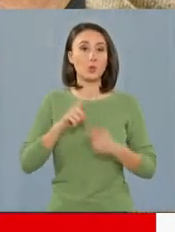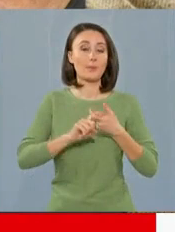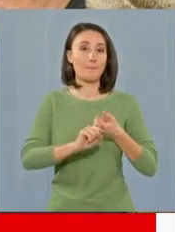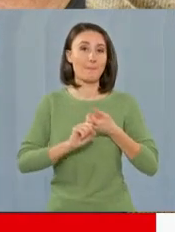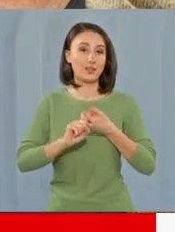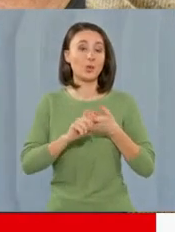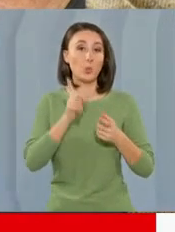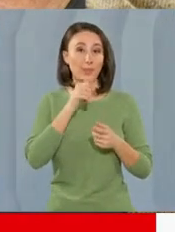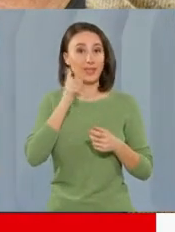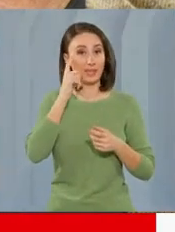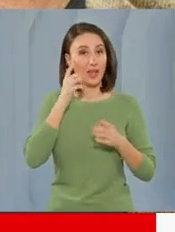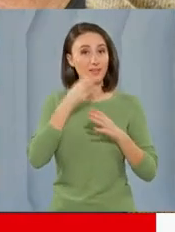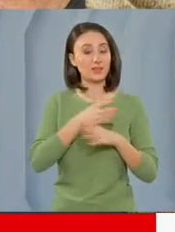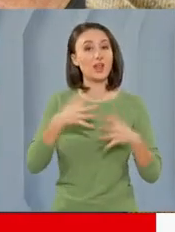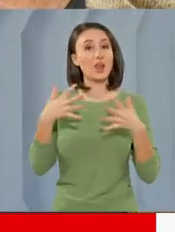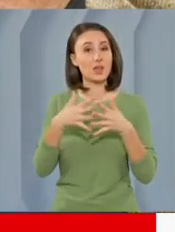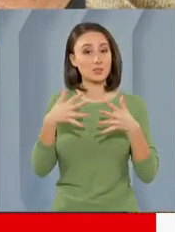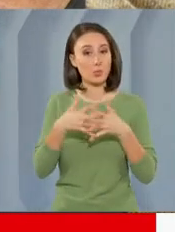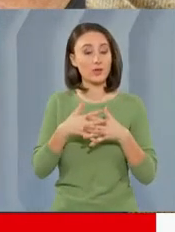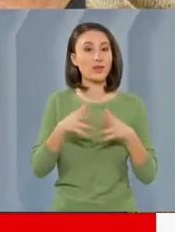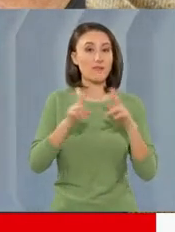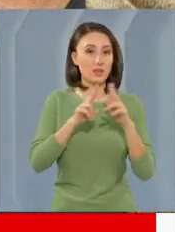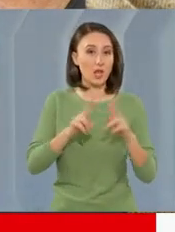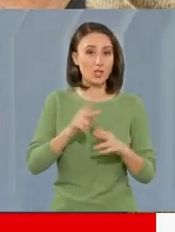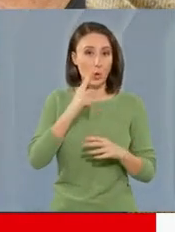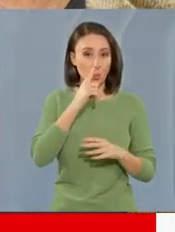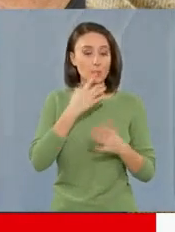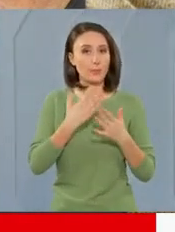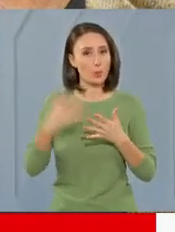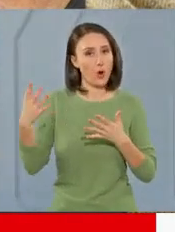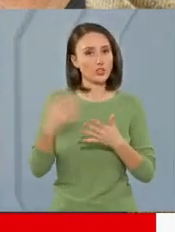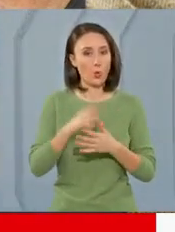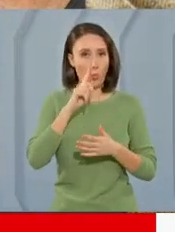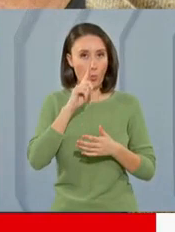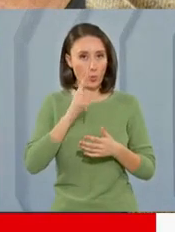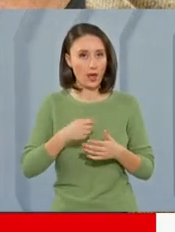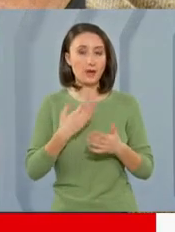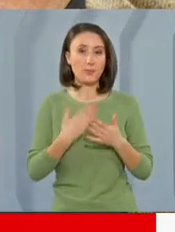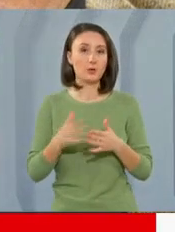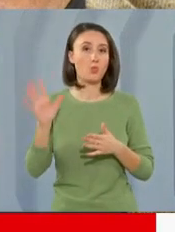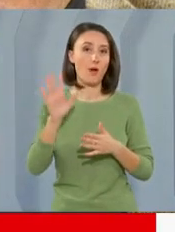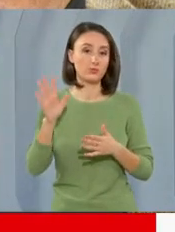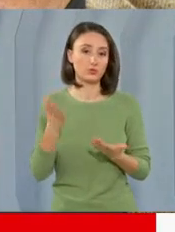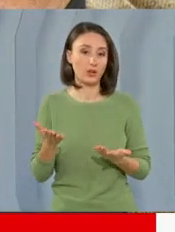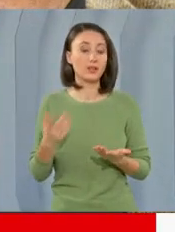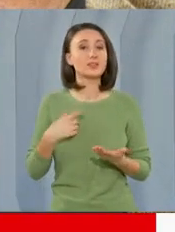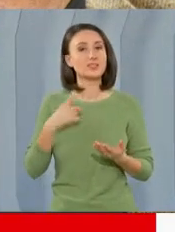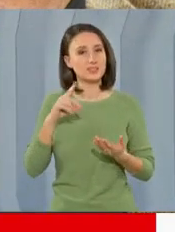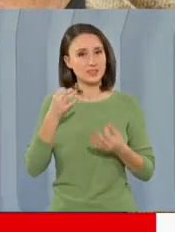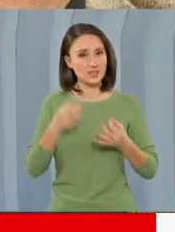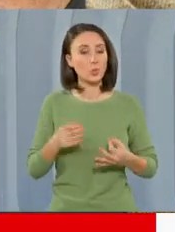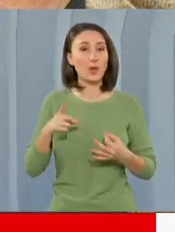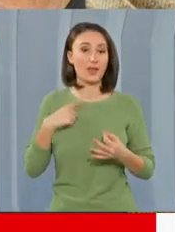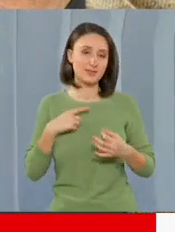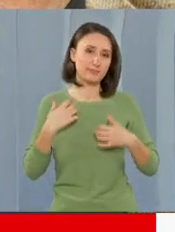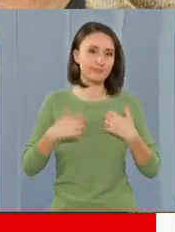parteneriat în care China să intre în război alături de Federația Rusă pentru a învinge Ucraina și respectiv Occidentul. Sigur că da, există